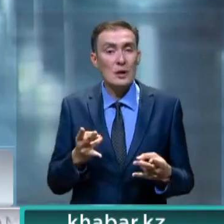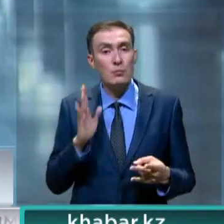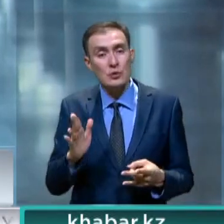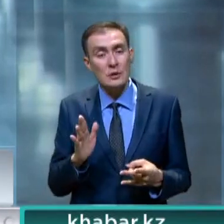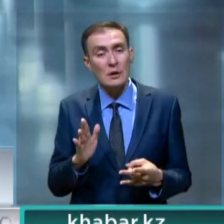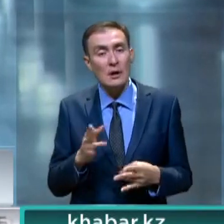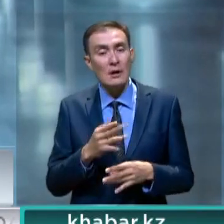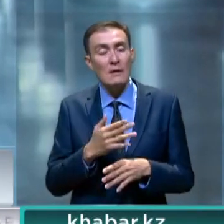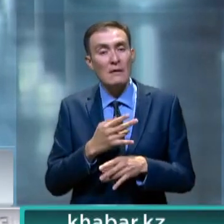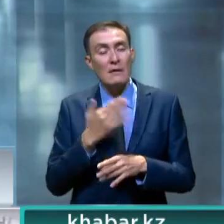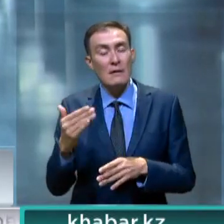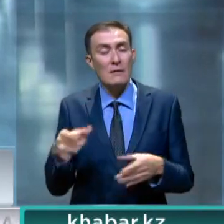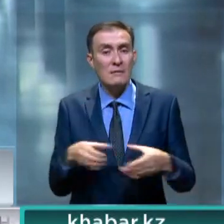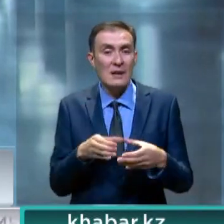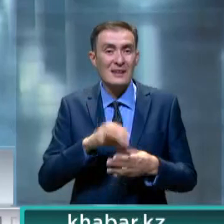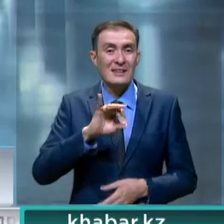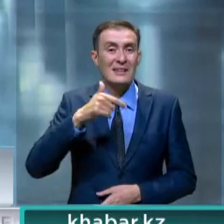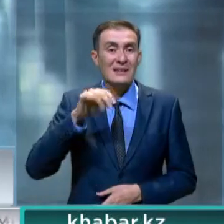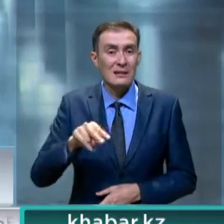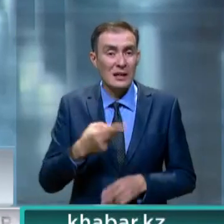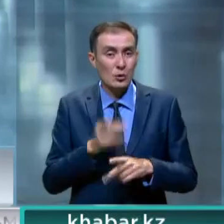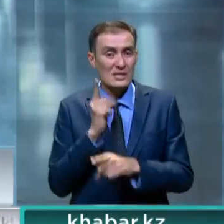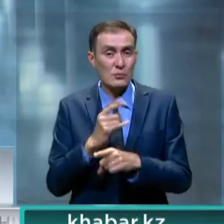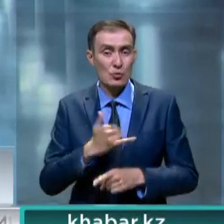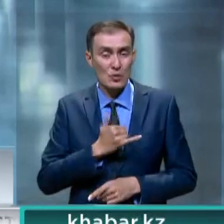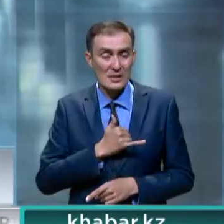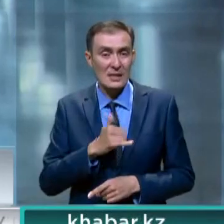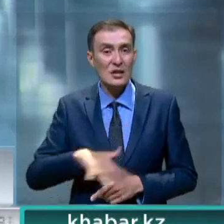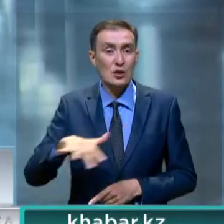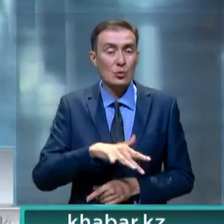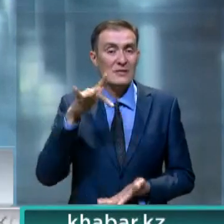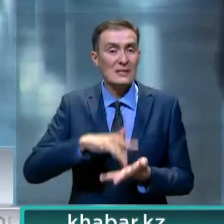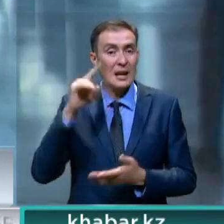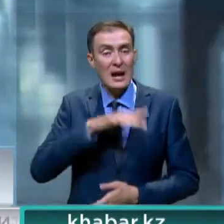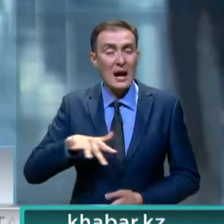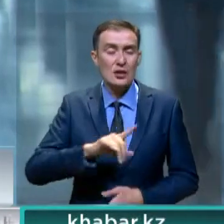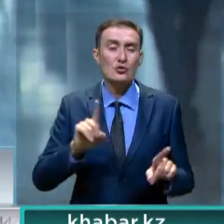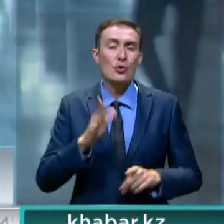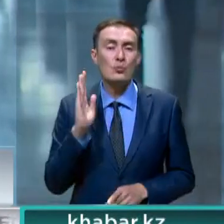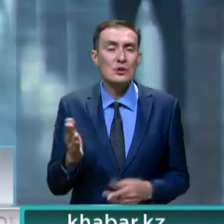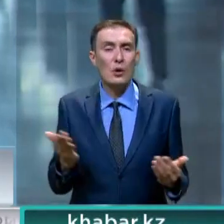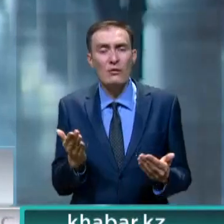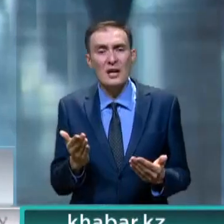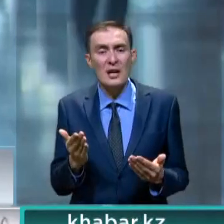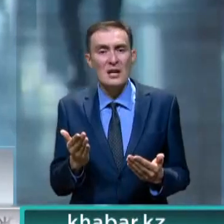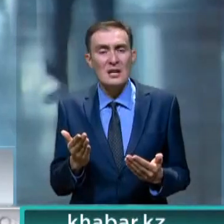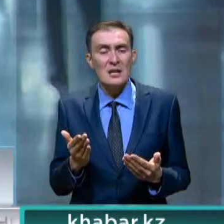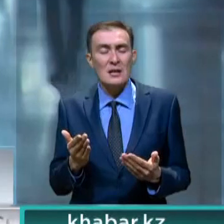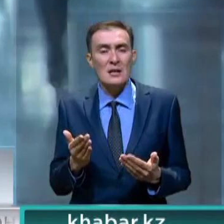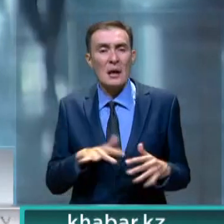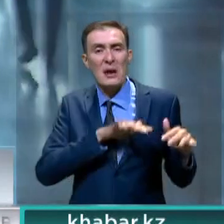вторжения ИГИЛ, запрещенный в Казахстане, на территорию Центральной Азии? Стоит ли ждать какого-то силового